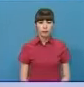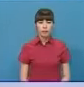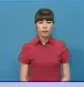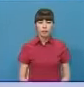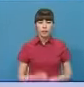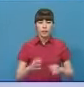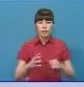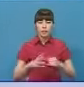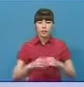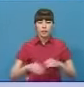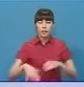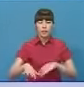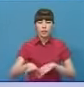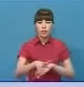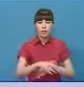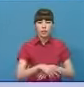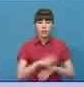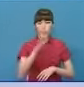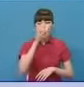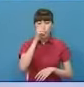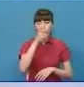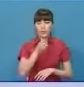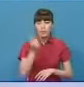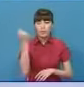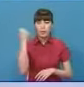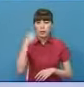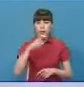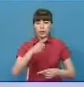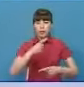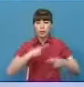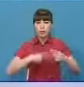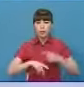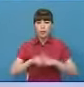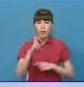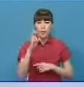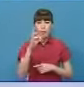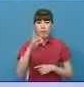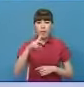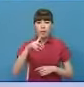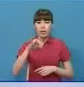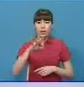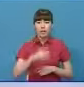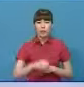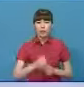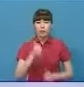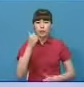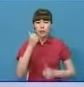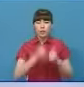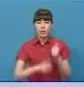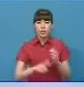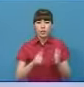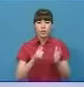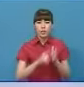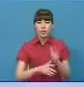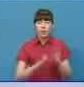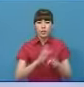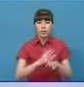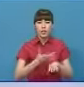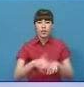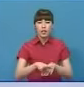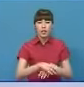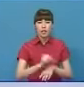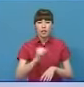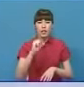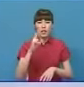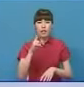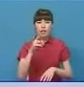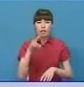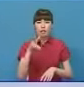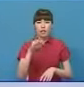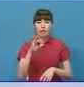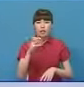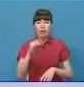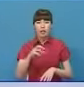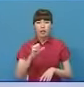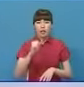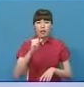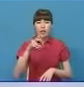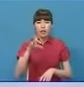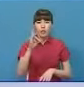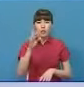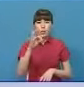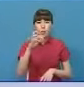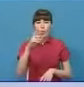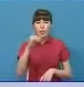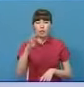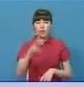Жерлестеріміз Болгария елінен женіспен оралды. Балхан түбегінің төрінде өткен 7-ші халықаралық Аклиман ажырелия және Болгарияның розасы